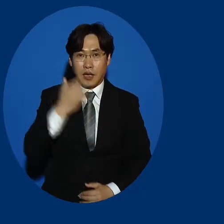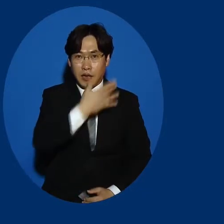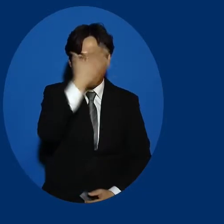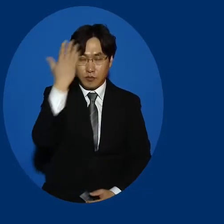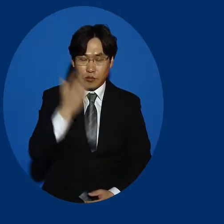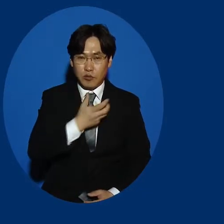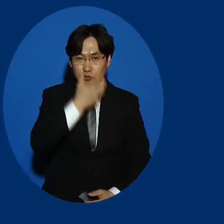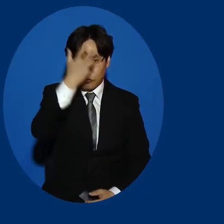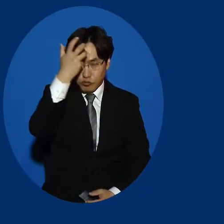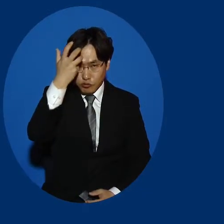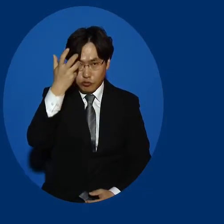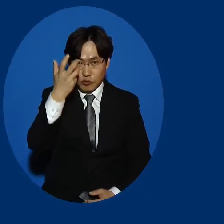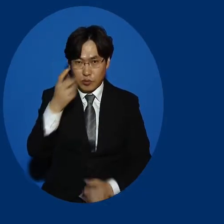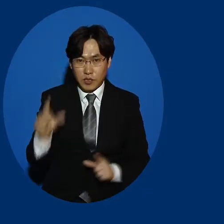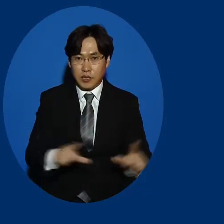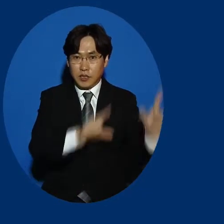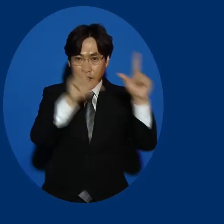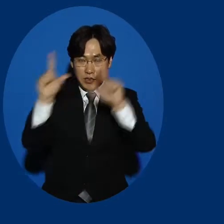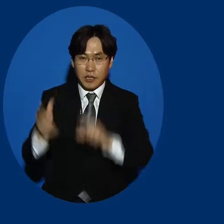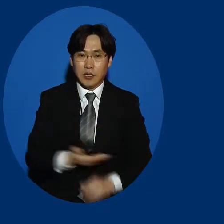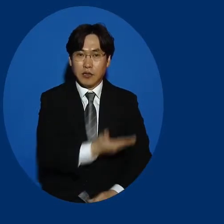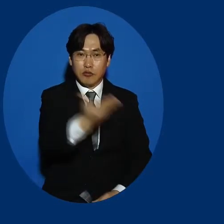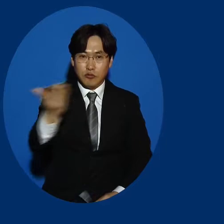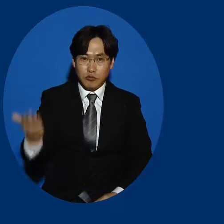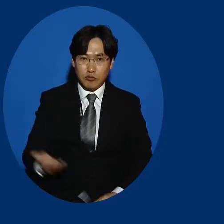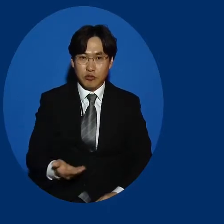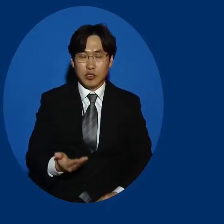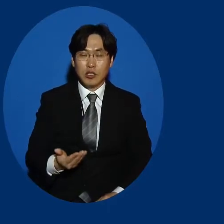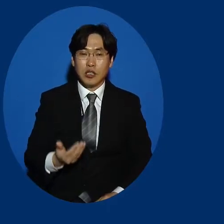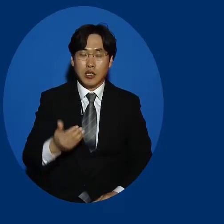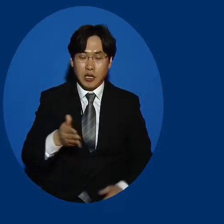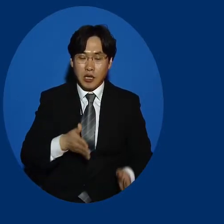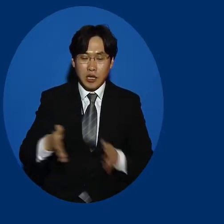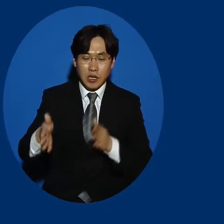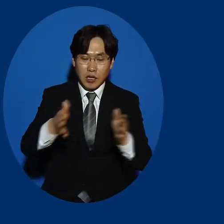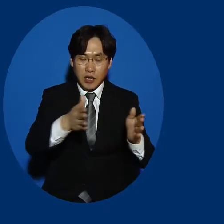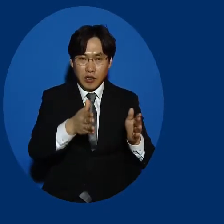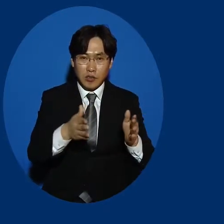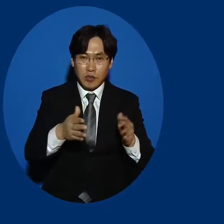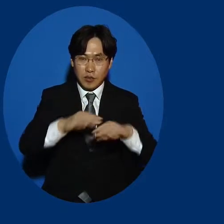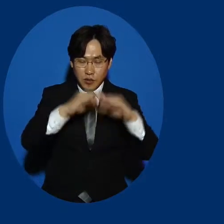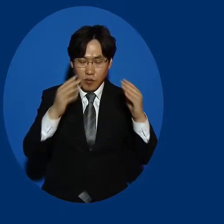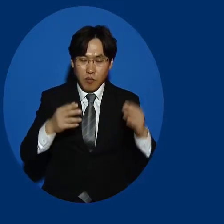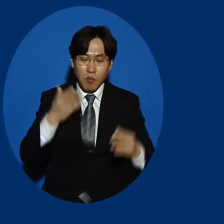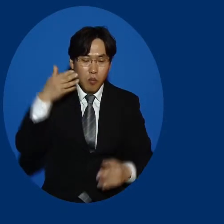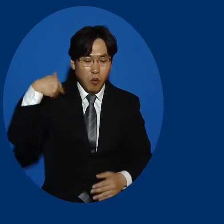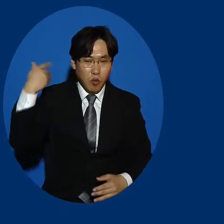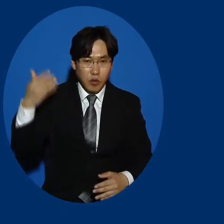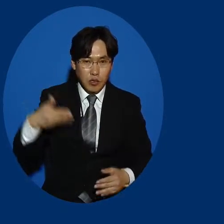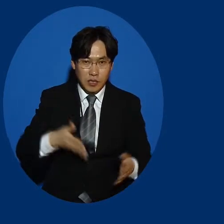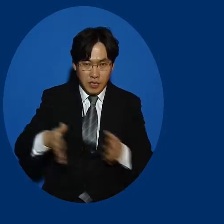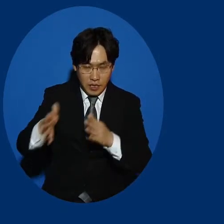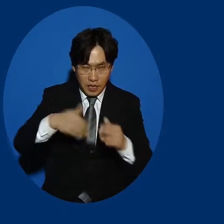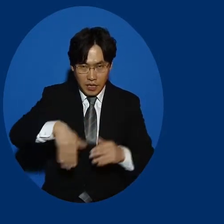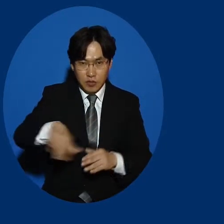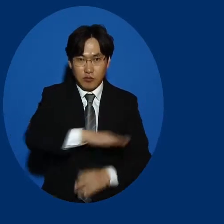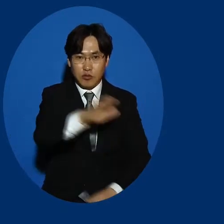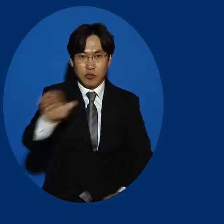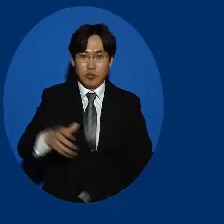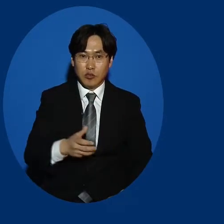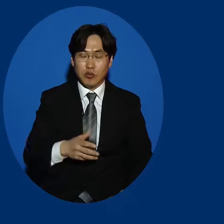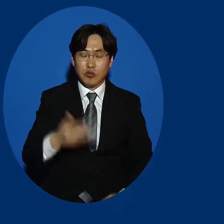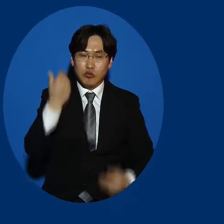아름다운 꿈 꾸며 살아가는 우리, 아무도 가지 않는 길 가는 우리들, 누구도 꿈꾸지